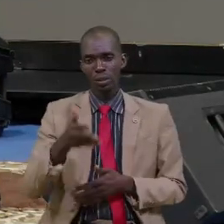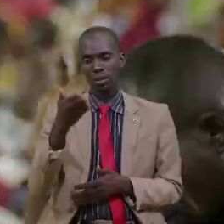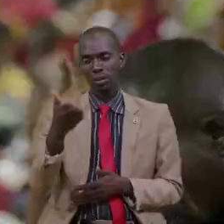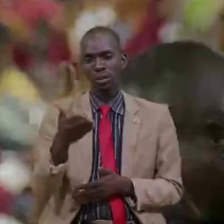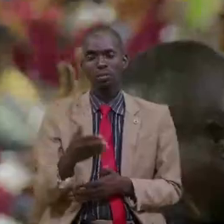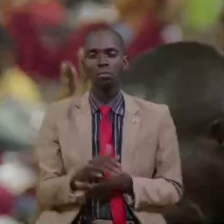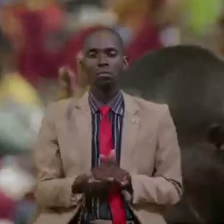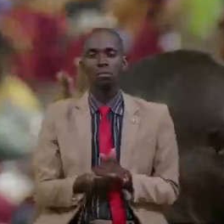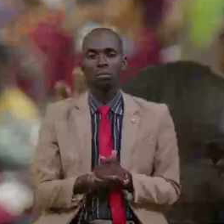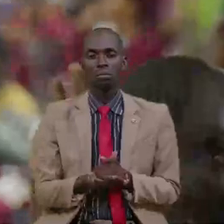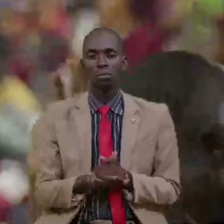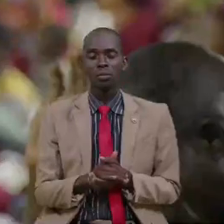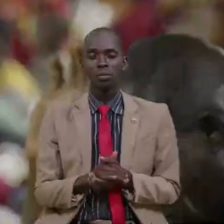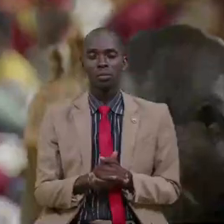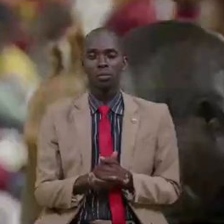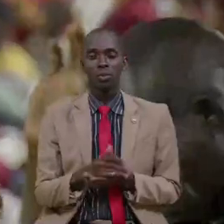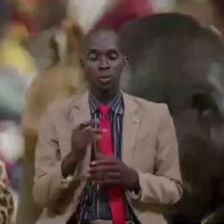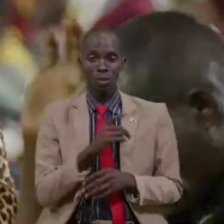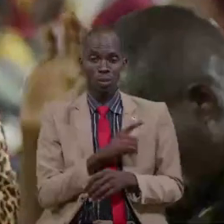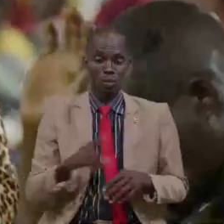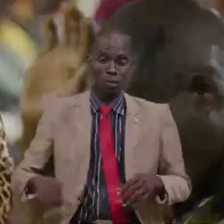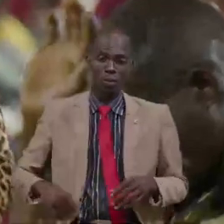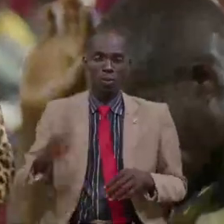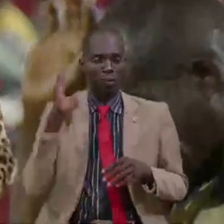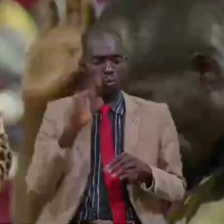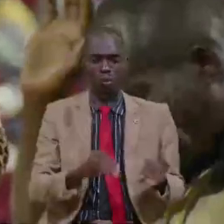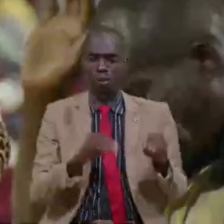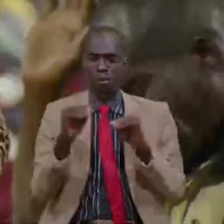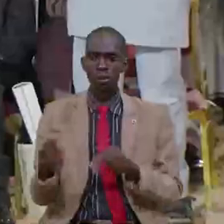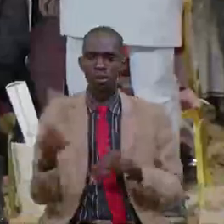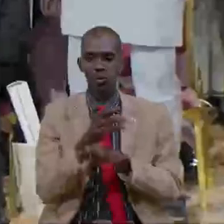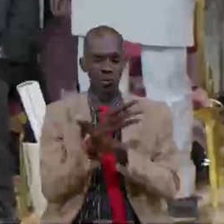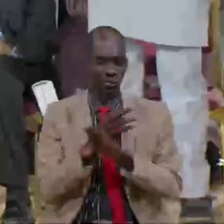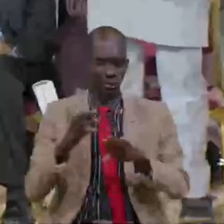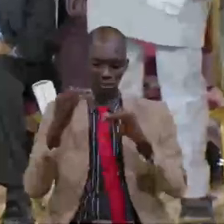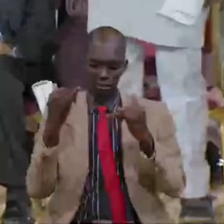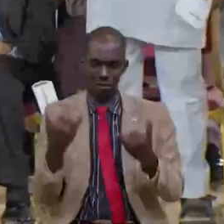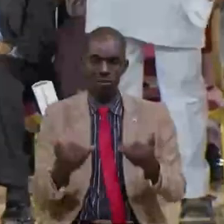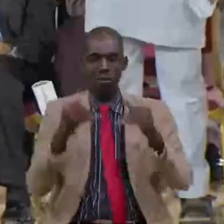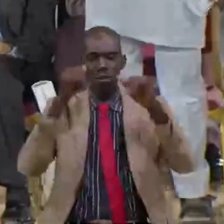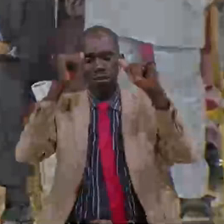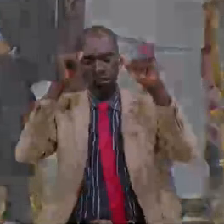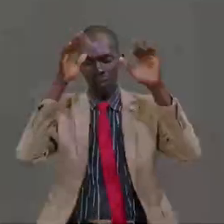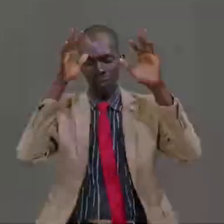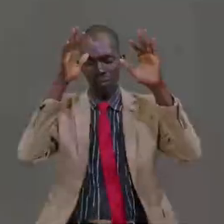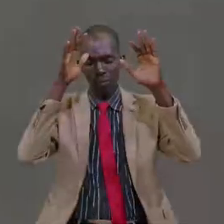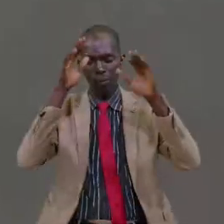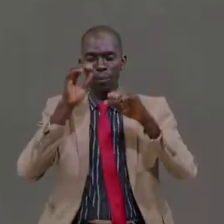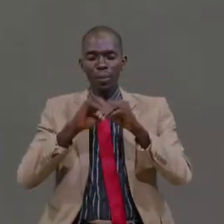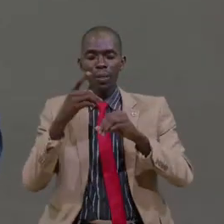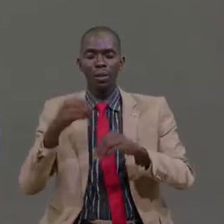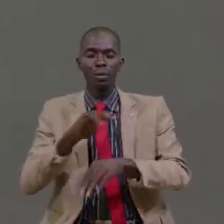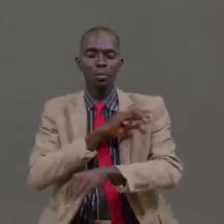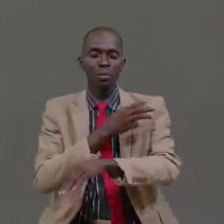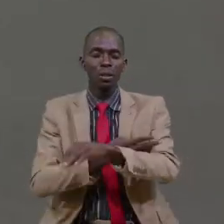main. Le Seigneur va vous affranchir maintenant.